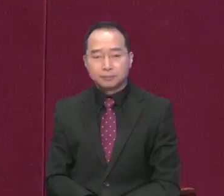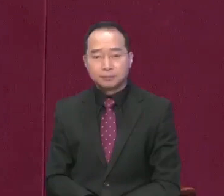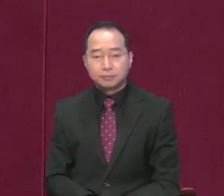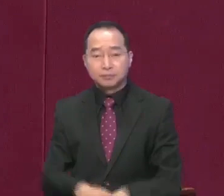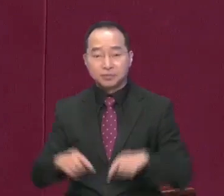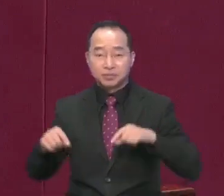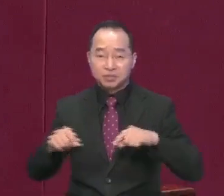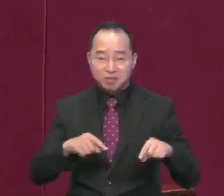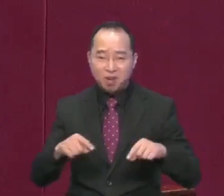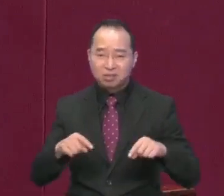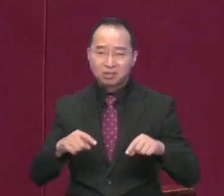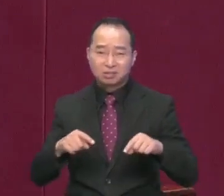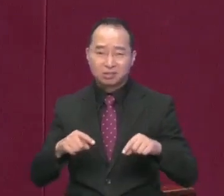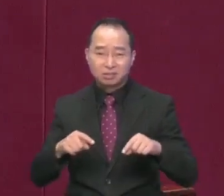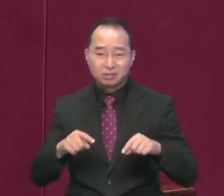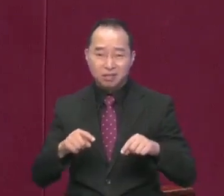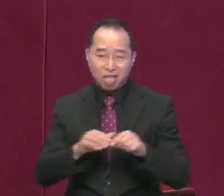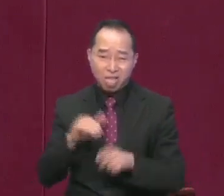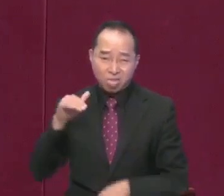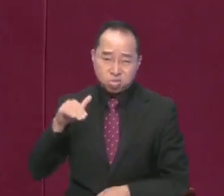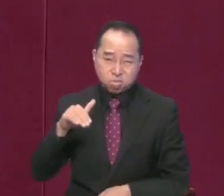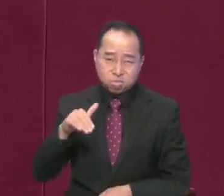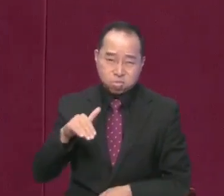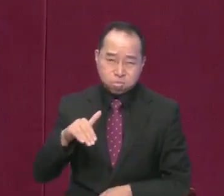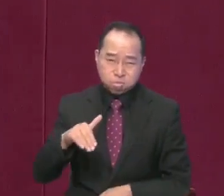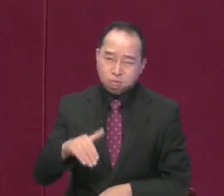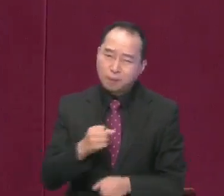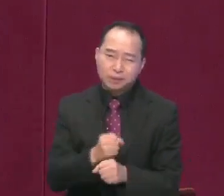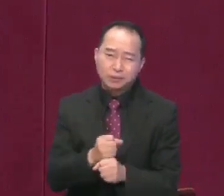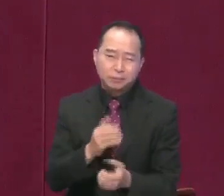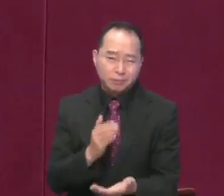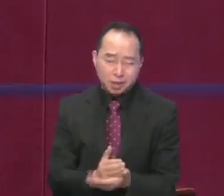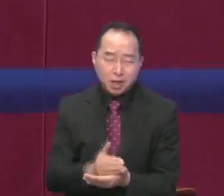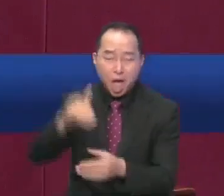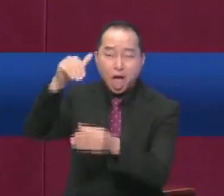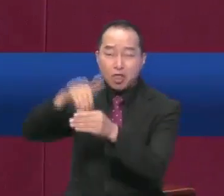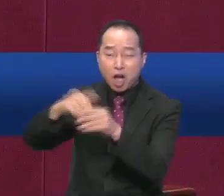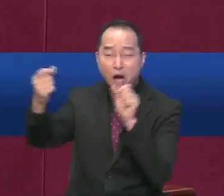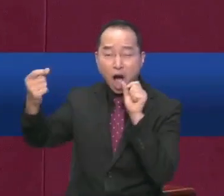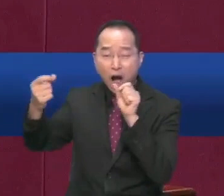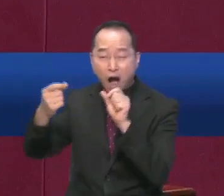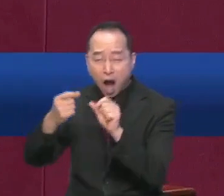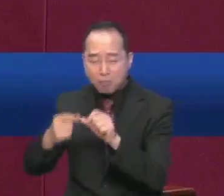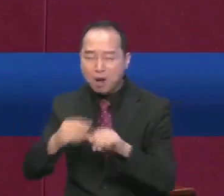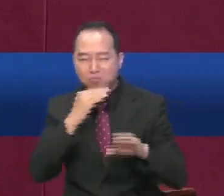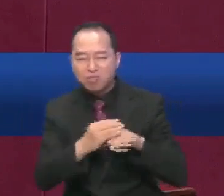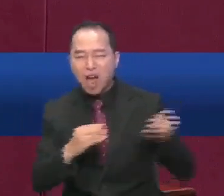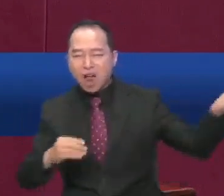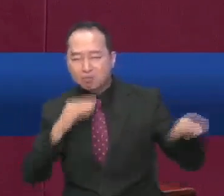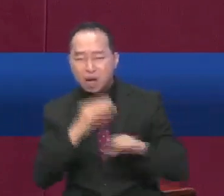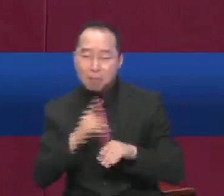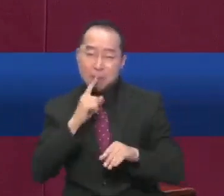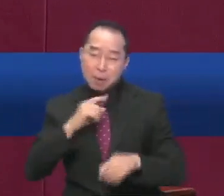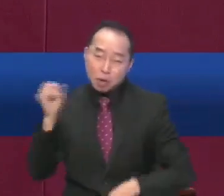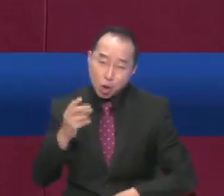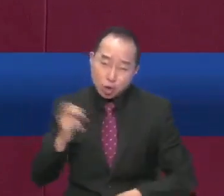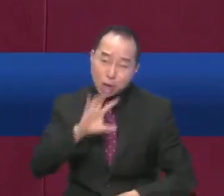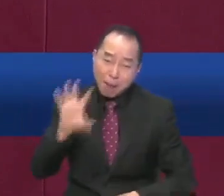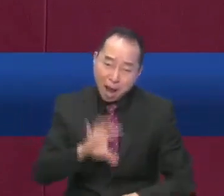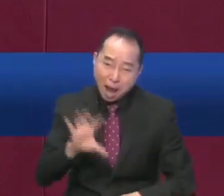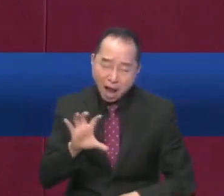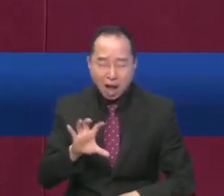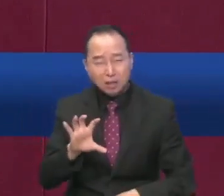정치를 더는 후퇴시키지 맙시다. 선거만 닥치면 색깔 공세를 일삼는 절망의 수렁에서